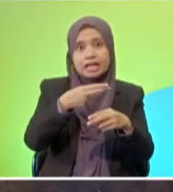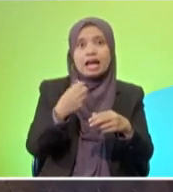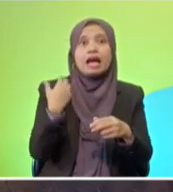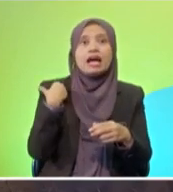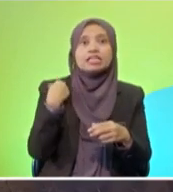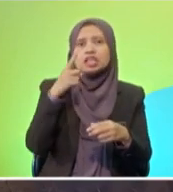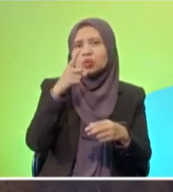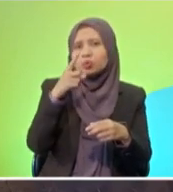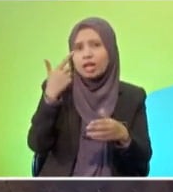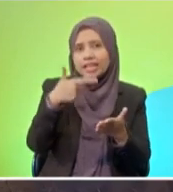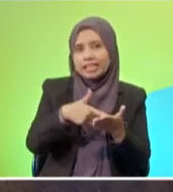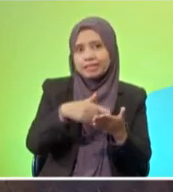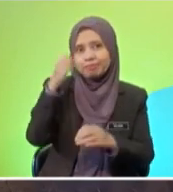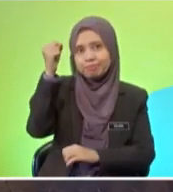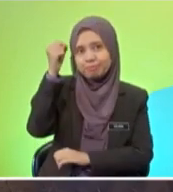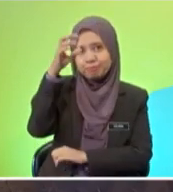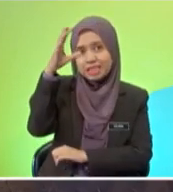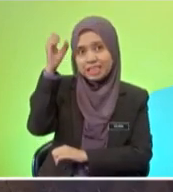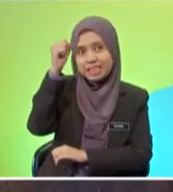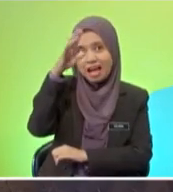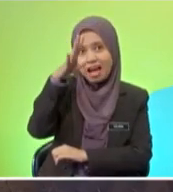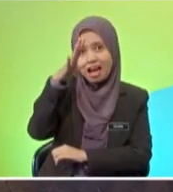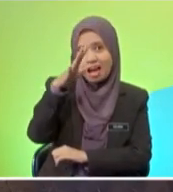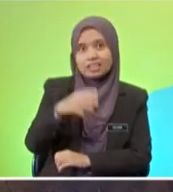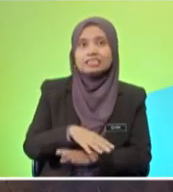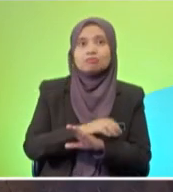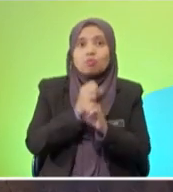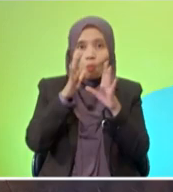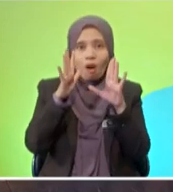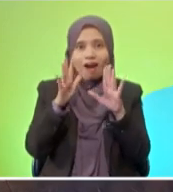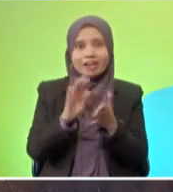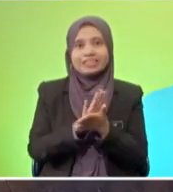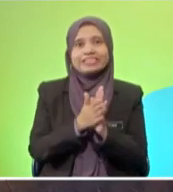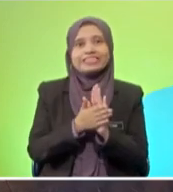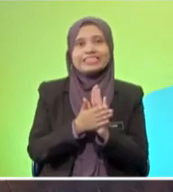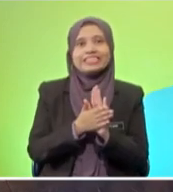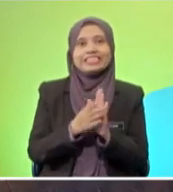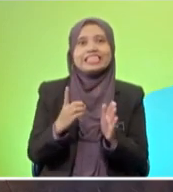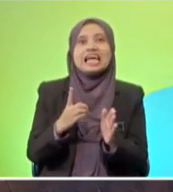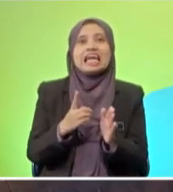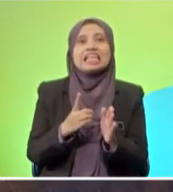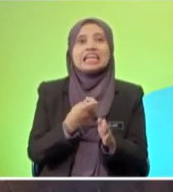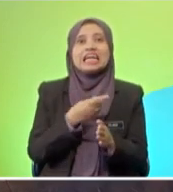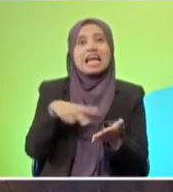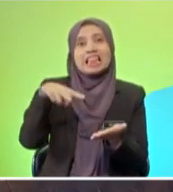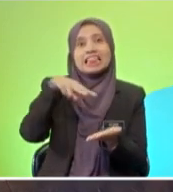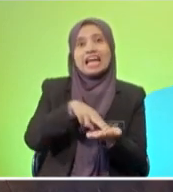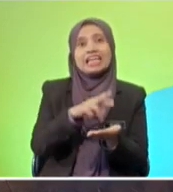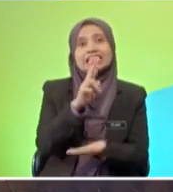bintang saya jadi saya akan terus naik ke puncak tersebut